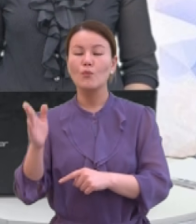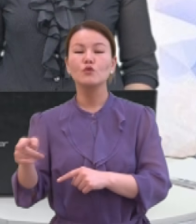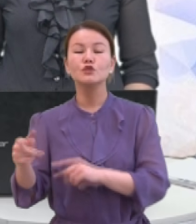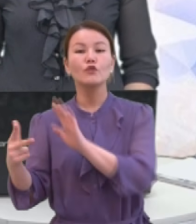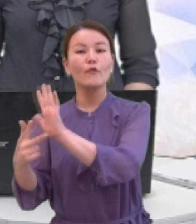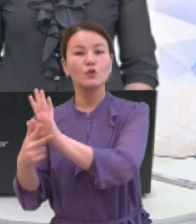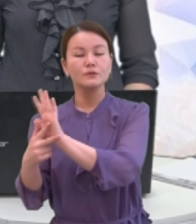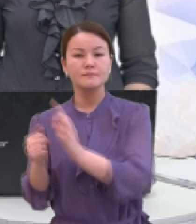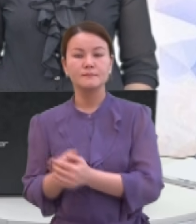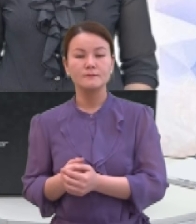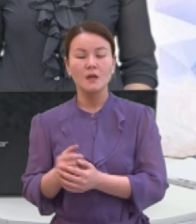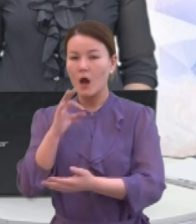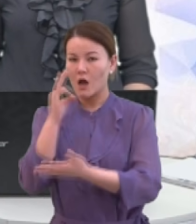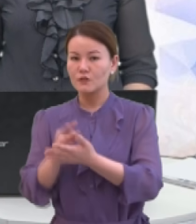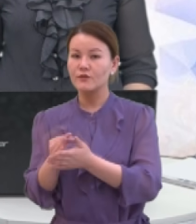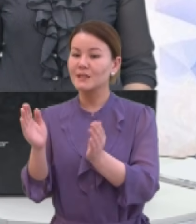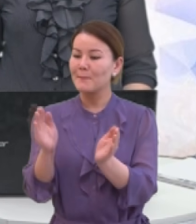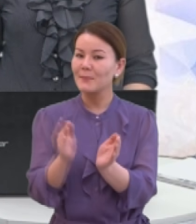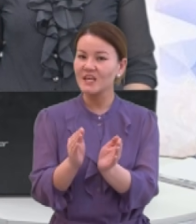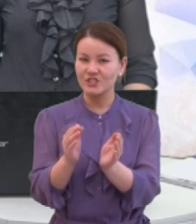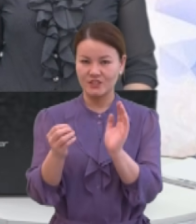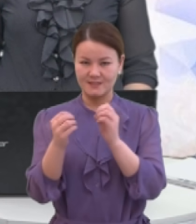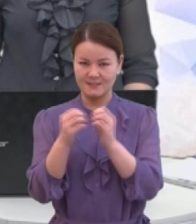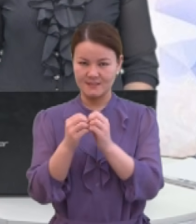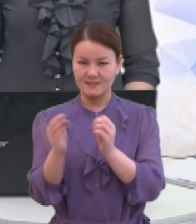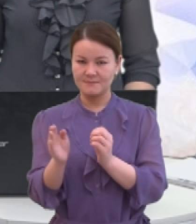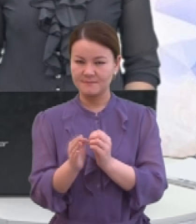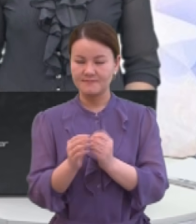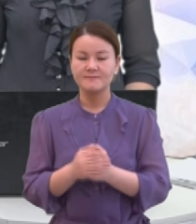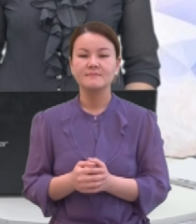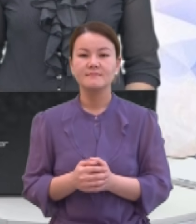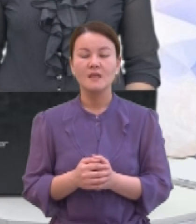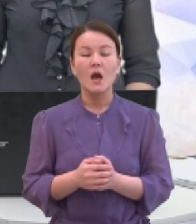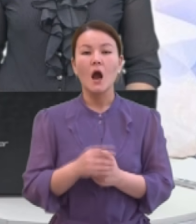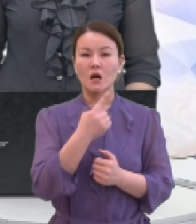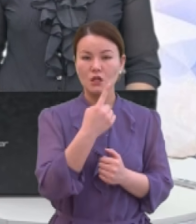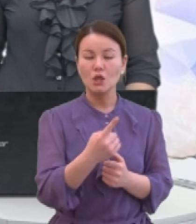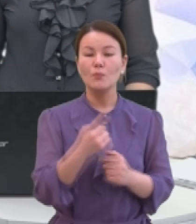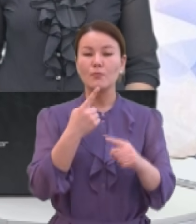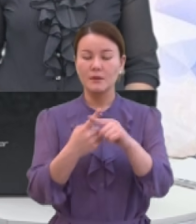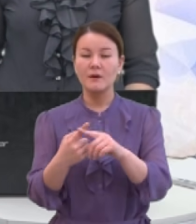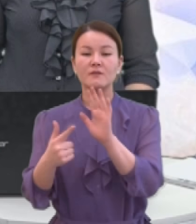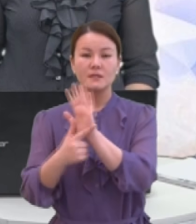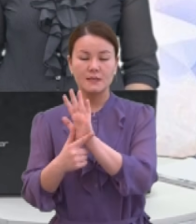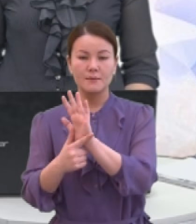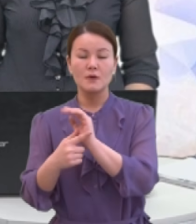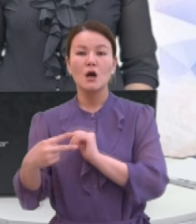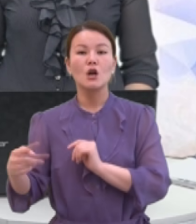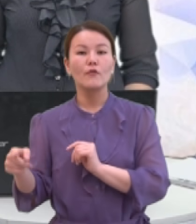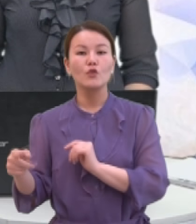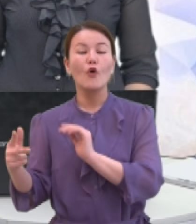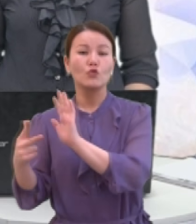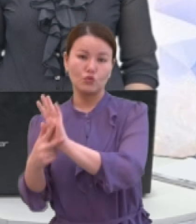8 ответ меньше 10 к одному прибавились и получили